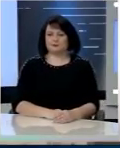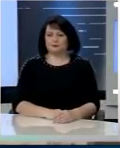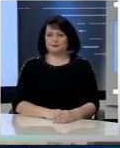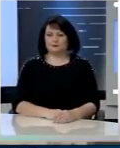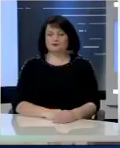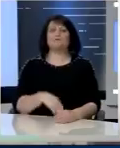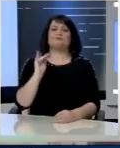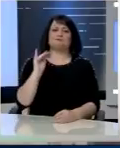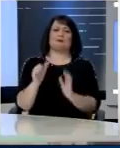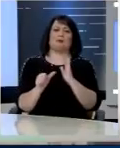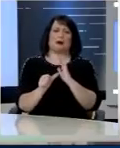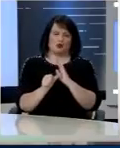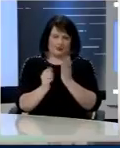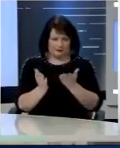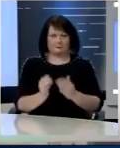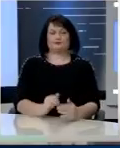Κύριε Πρόεδρε,